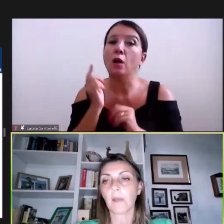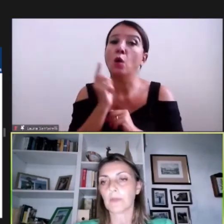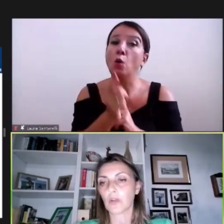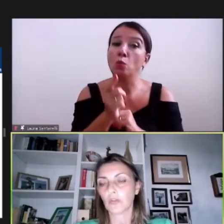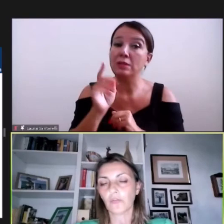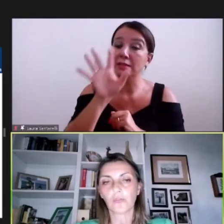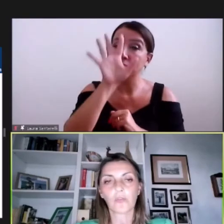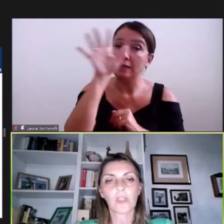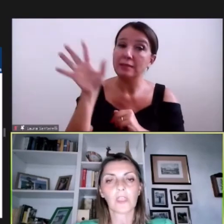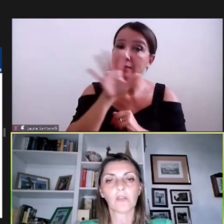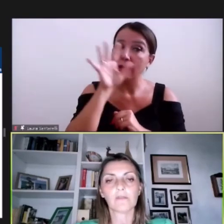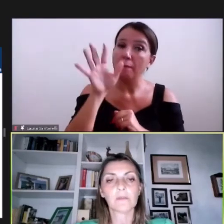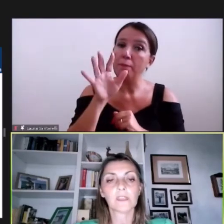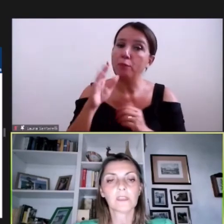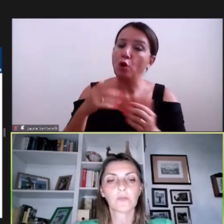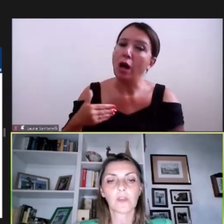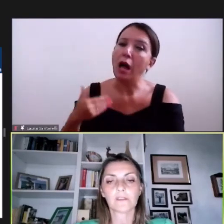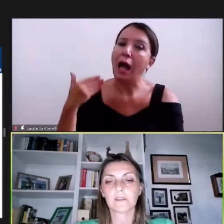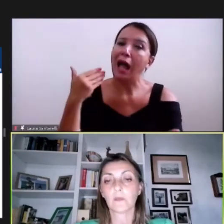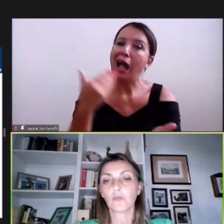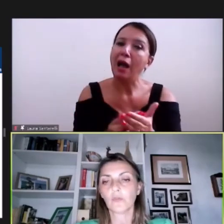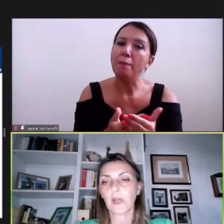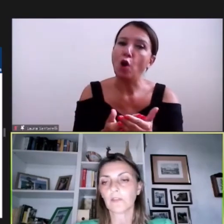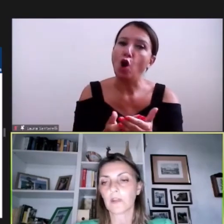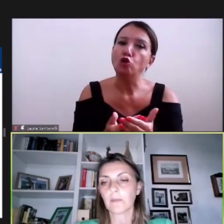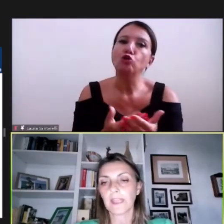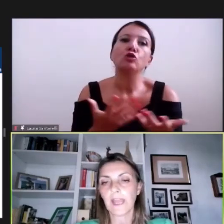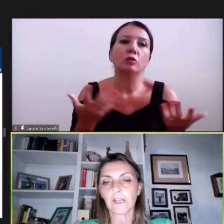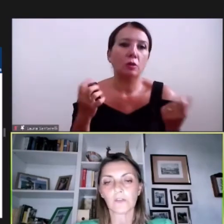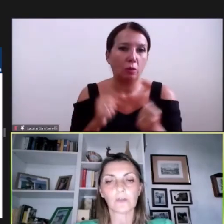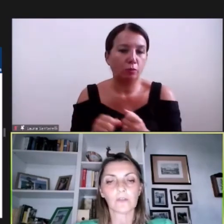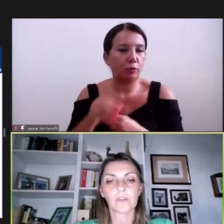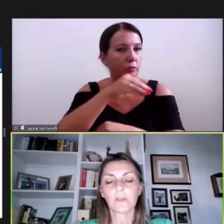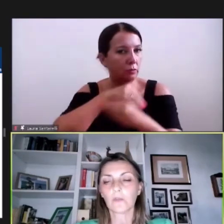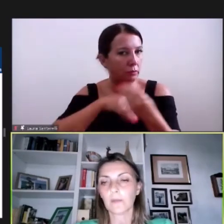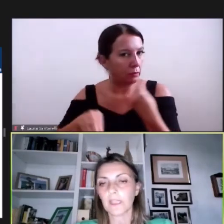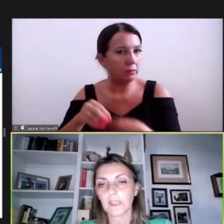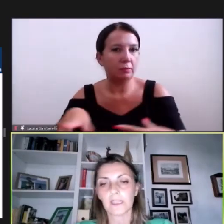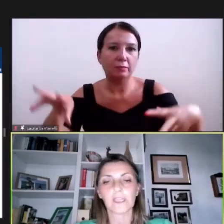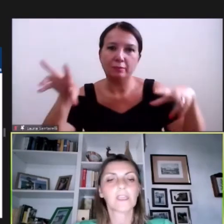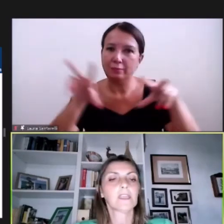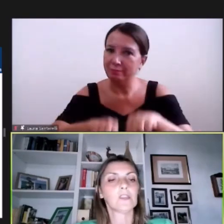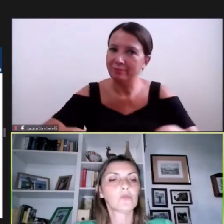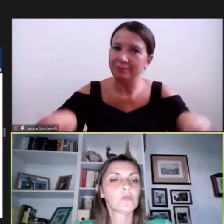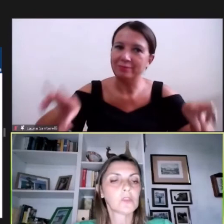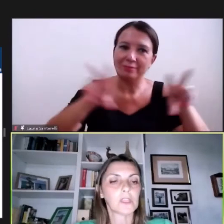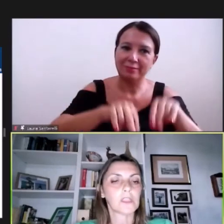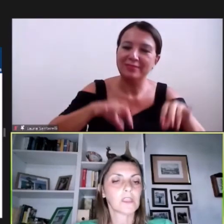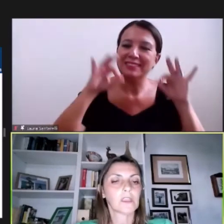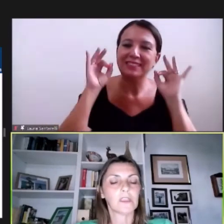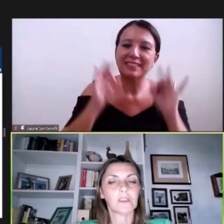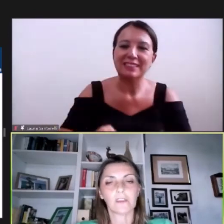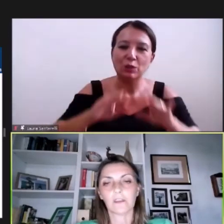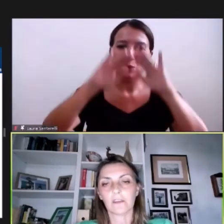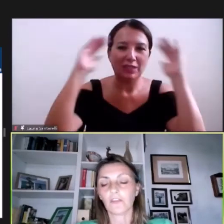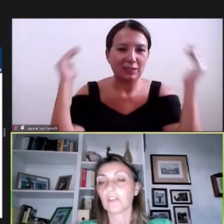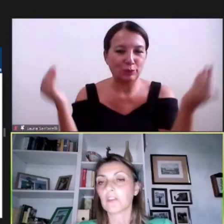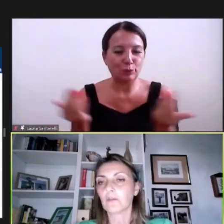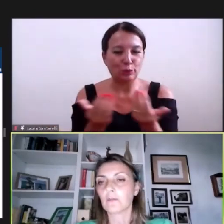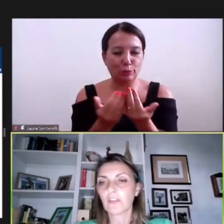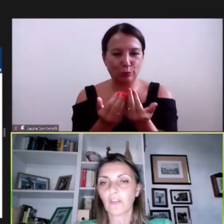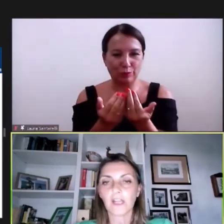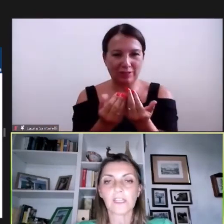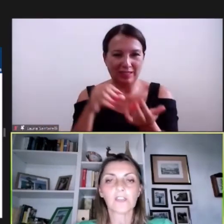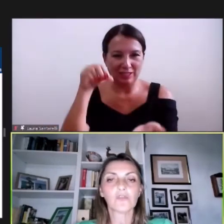di approccio che ovviamente può essere mutuato e replicato sicuramente in tutti i